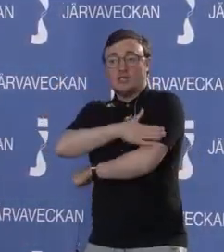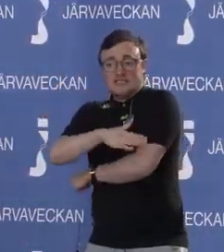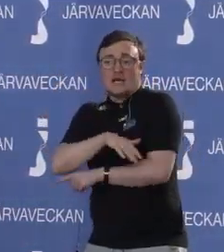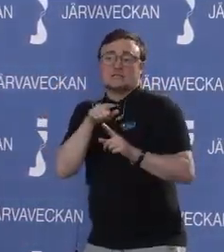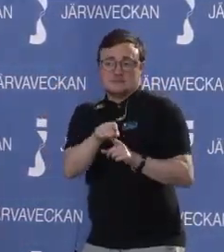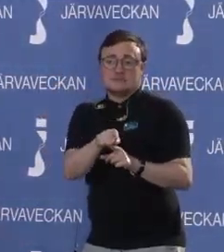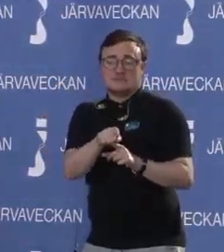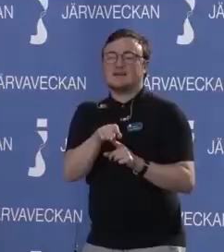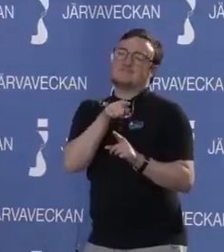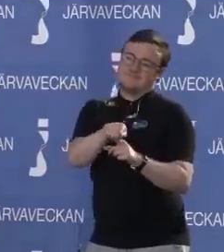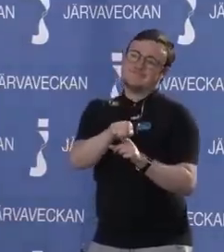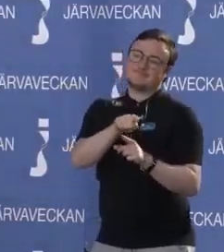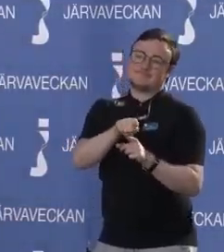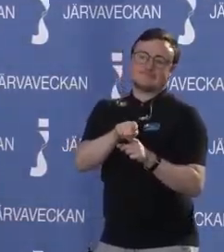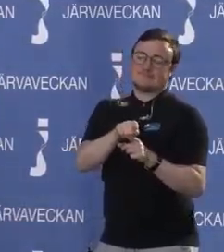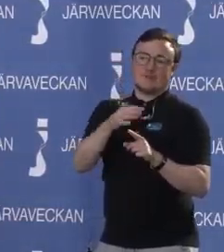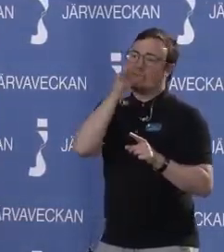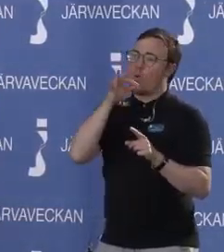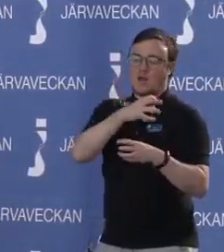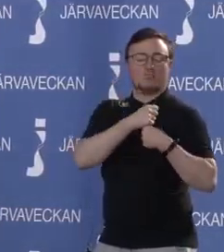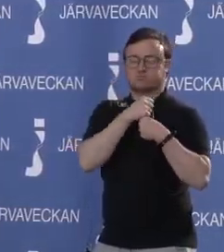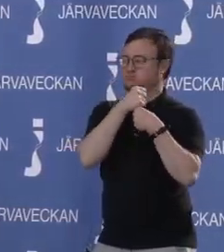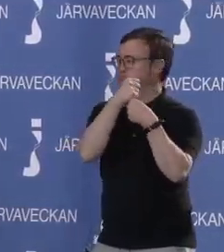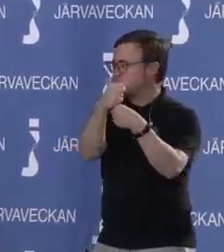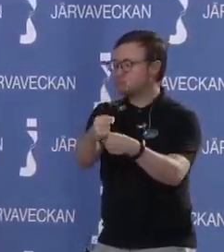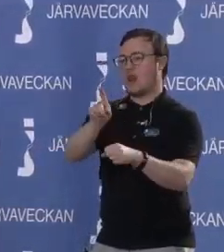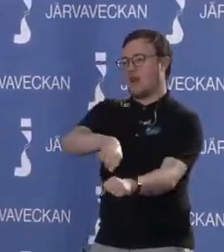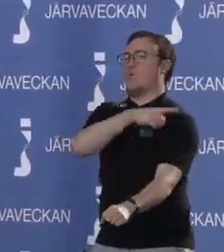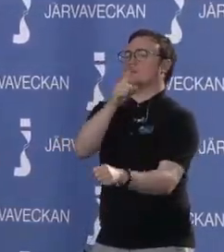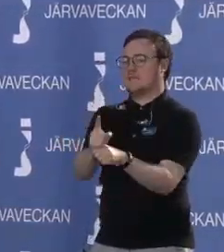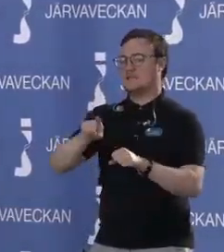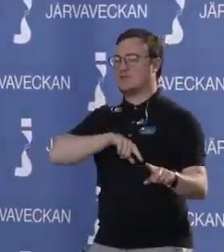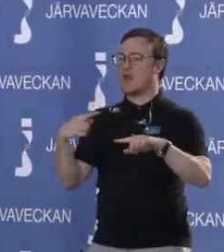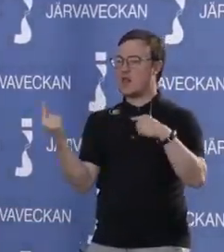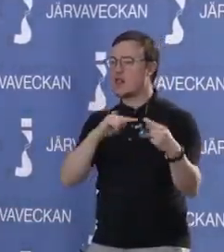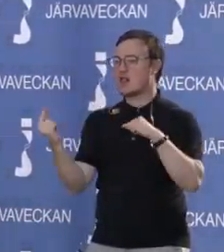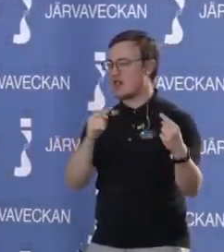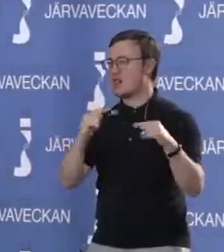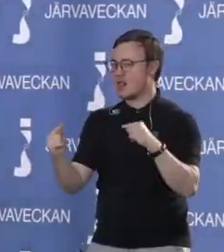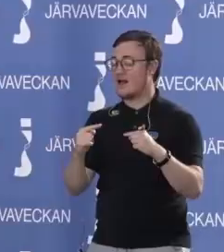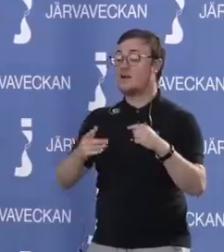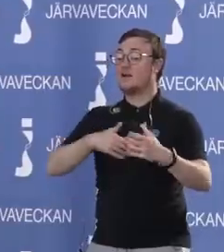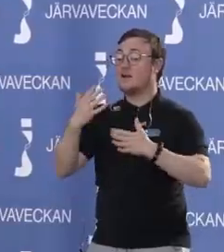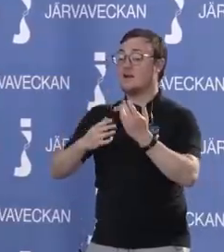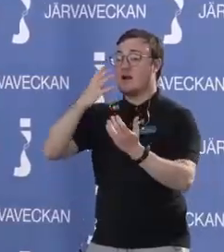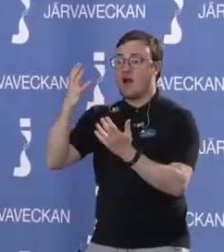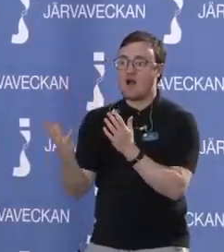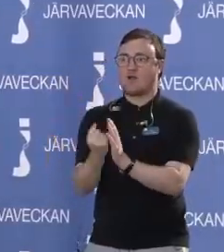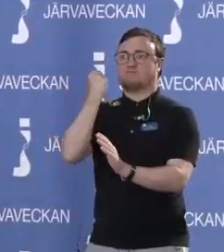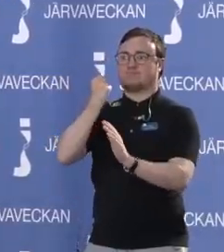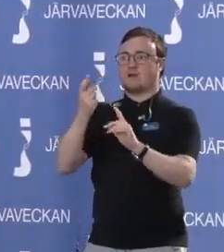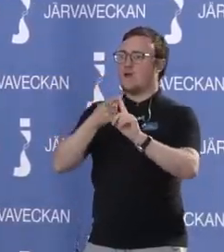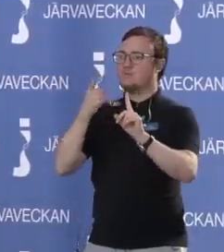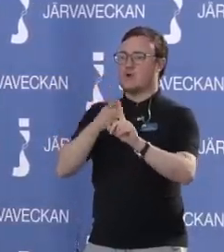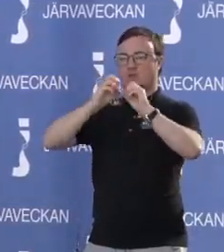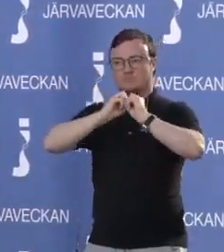Det var ju en liksom, konstant fråga väldigt länge. Men först när det liksom på riktigt kom ut i svenskspråk